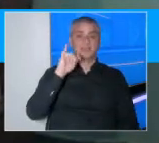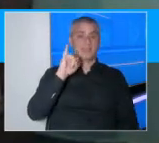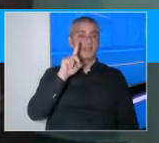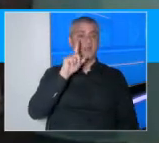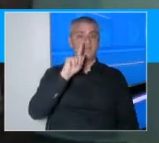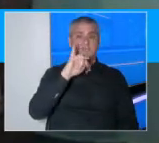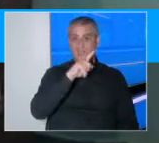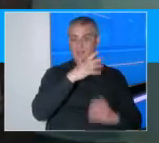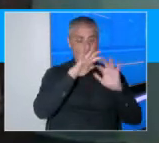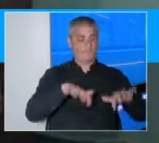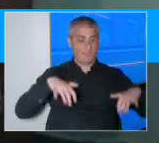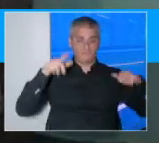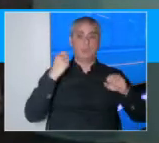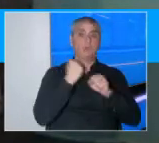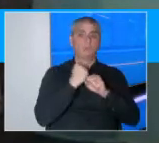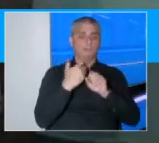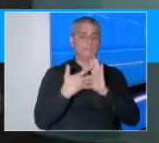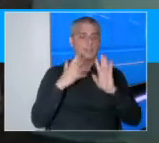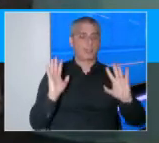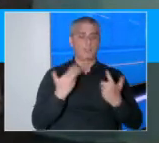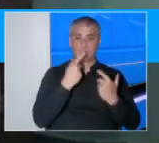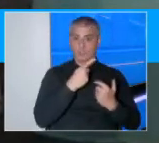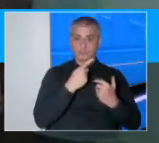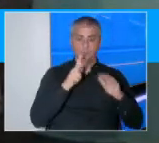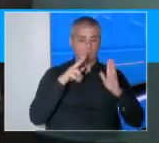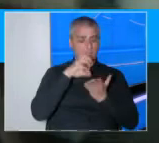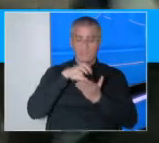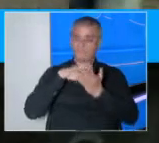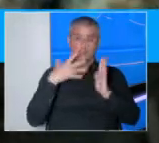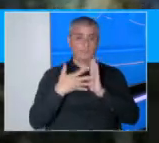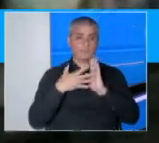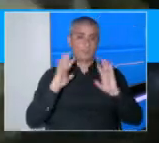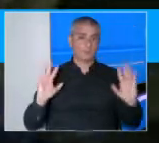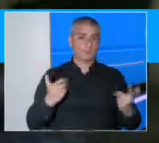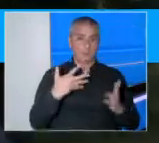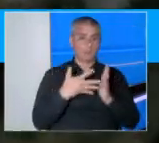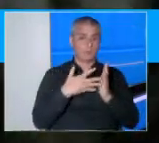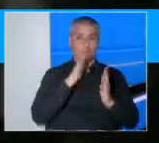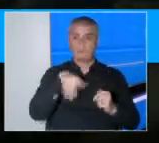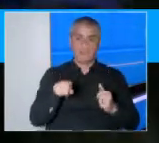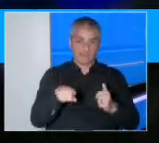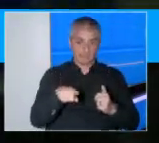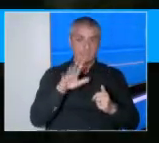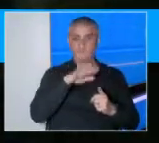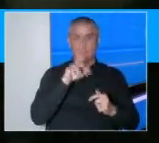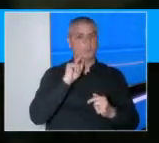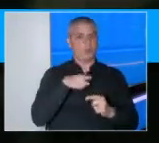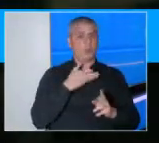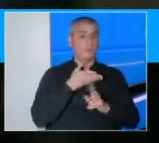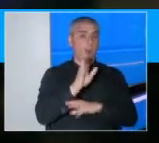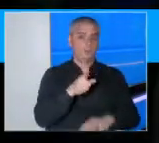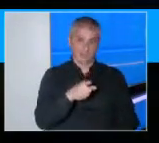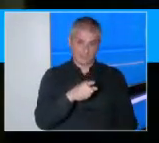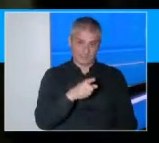בהרמתי, שם הם עושים בדיקות מהירות. 8 עמדות של בדיקות מהירות, שבודקים את הילדים, והילדים יכולים